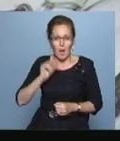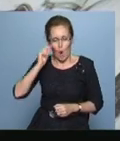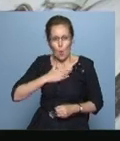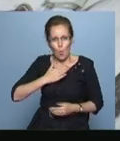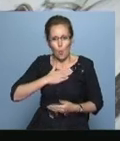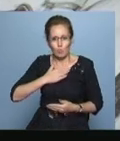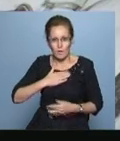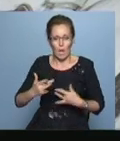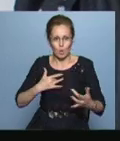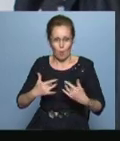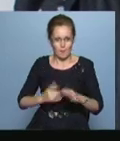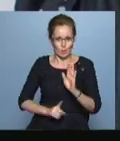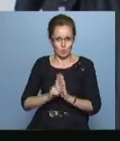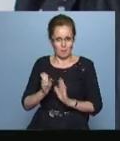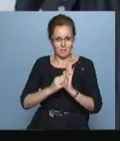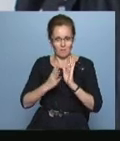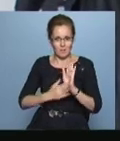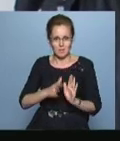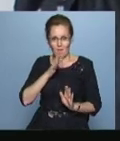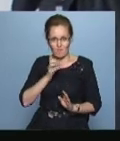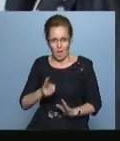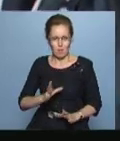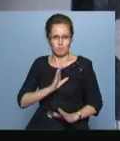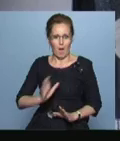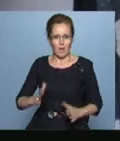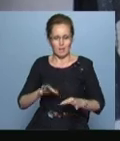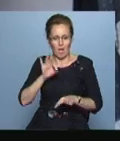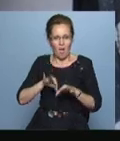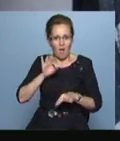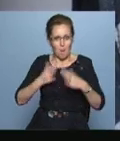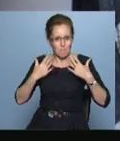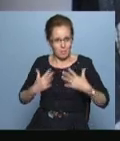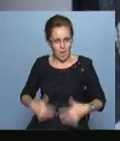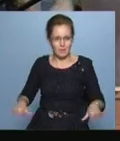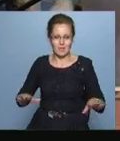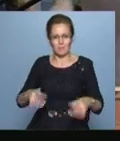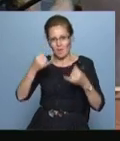наступил 19 век. Богато украшенные вышивкой платья, дворянские костюмы и соломенные